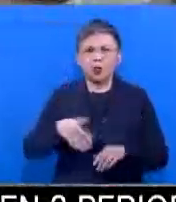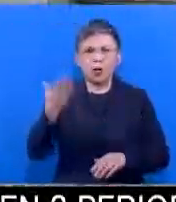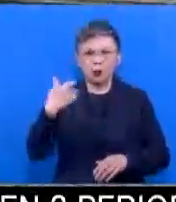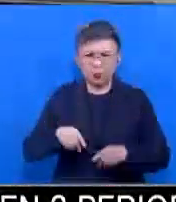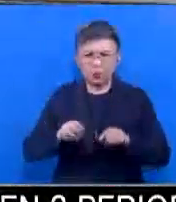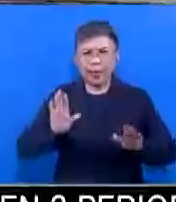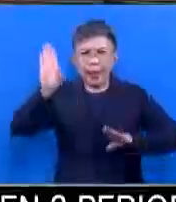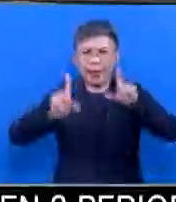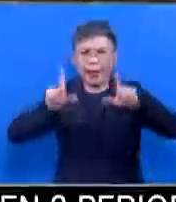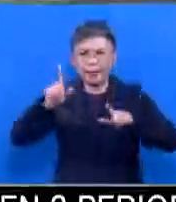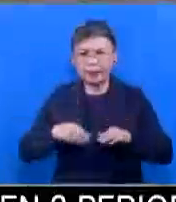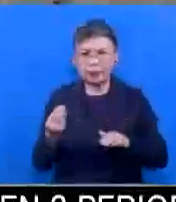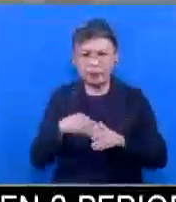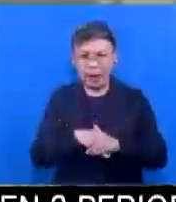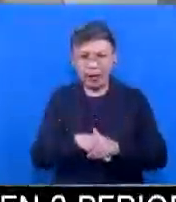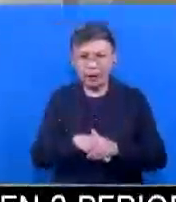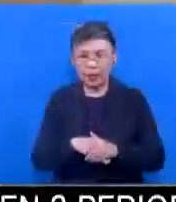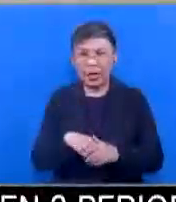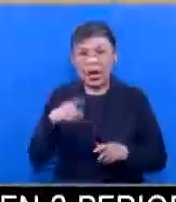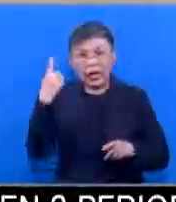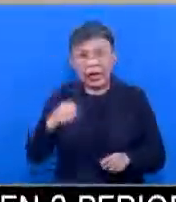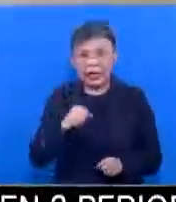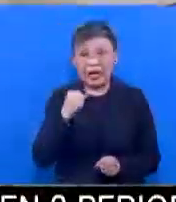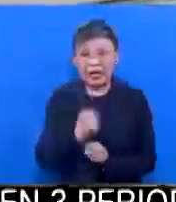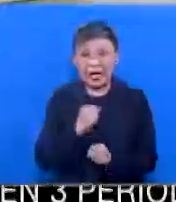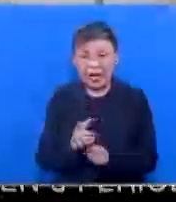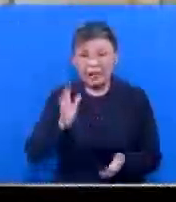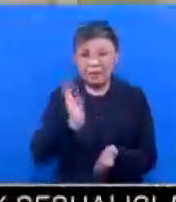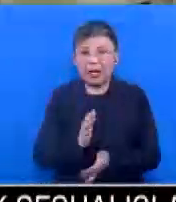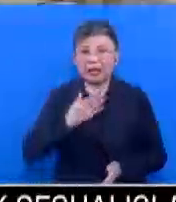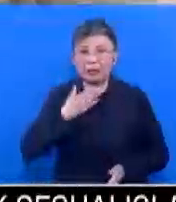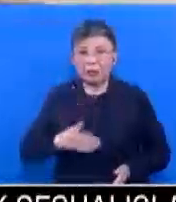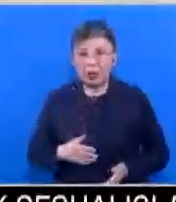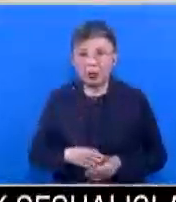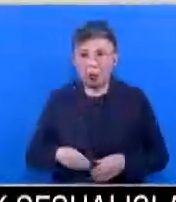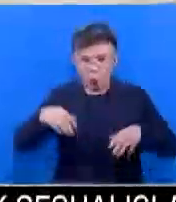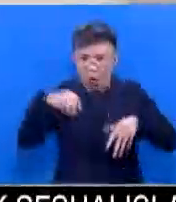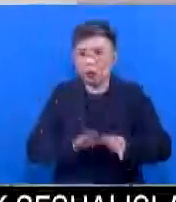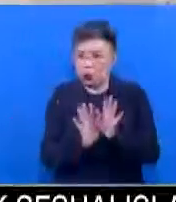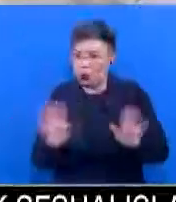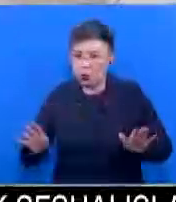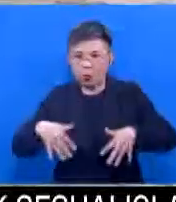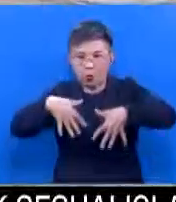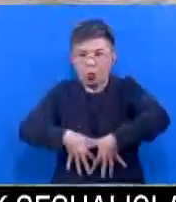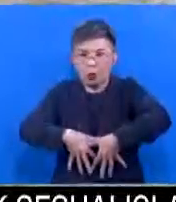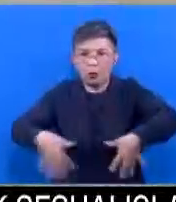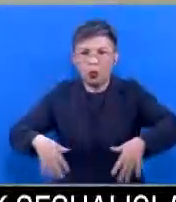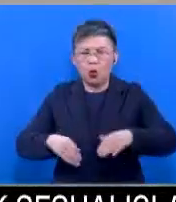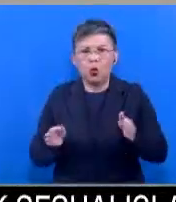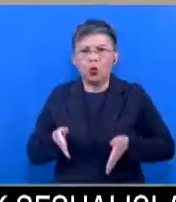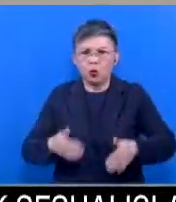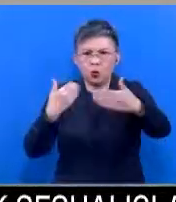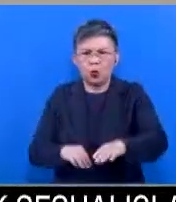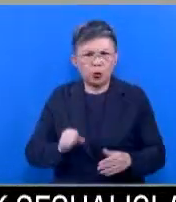melalui lelang sebuah bank. Karena gagal, sang mantan ahli waris marah dan mendirikan tembok yang menutup total akses jalan bagi